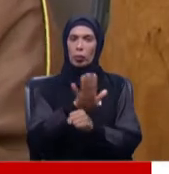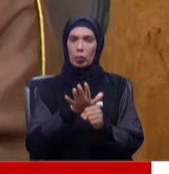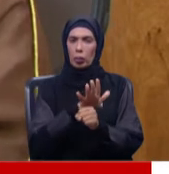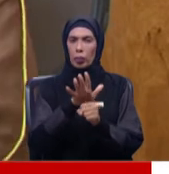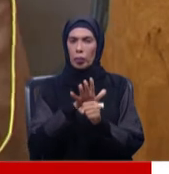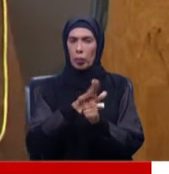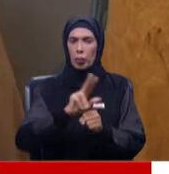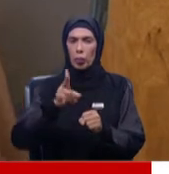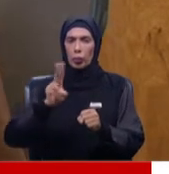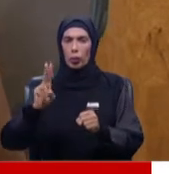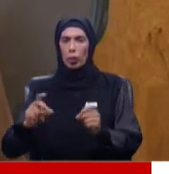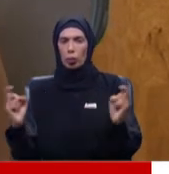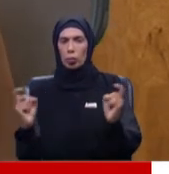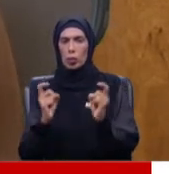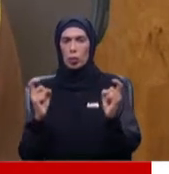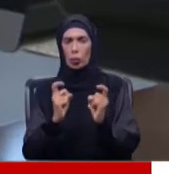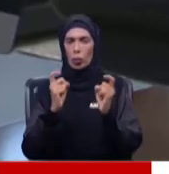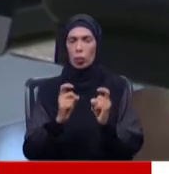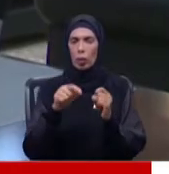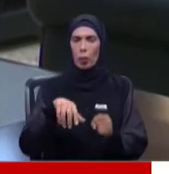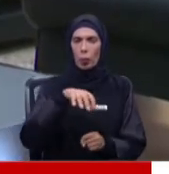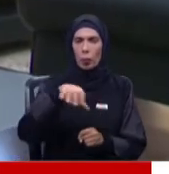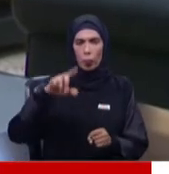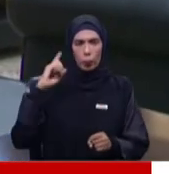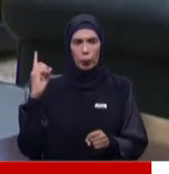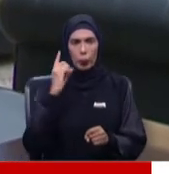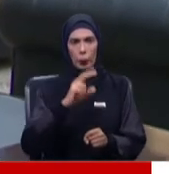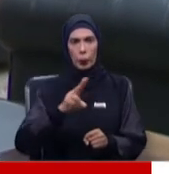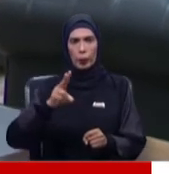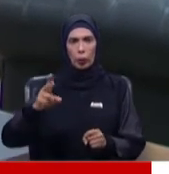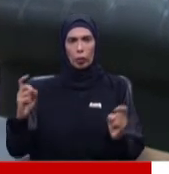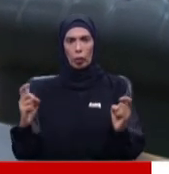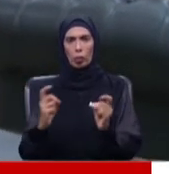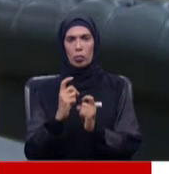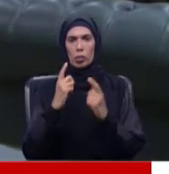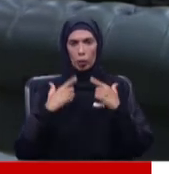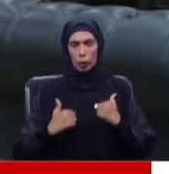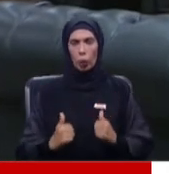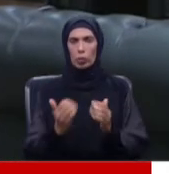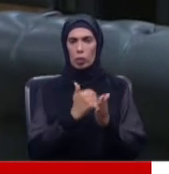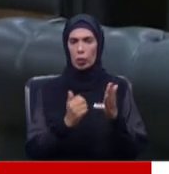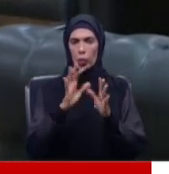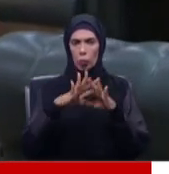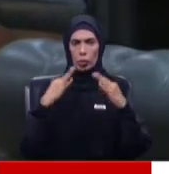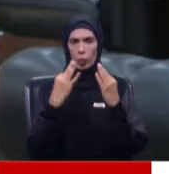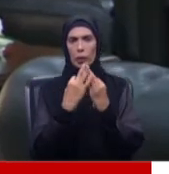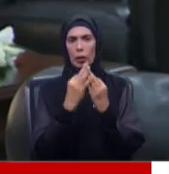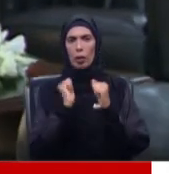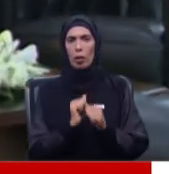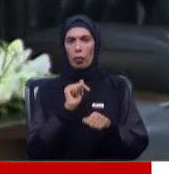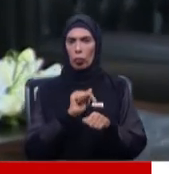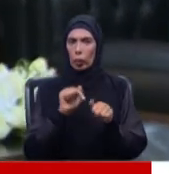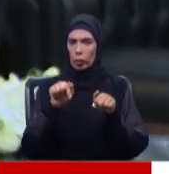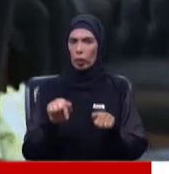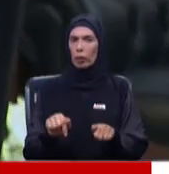خلقت العديد من التحديات على مستوى دول العالم، وتنوعت بين تحديات صحية واقتصادية واجتماعية